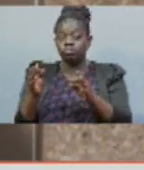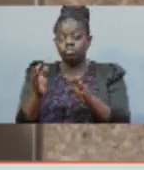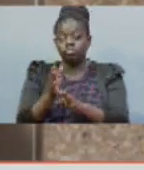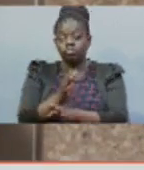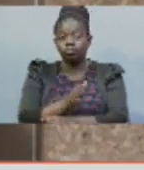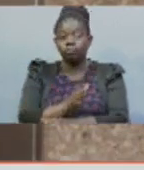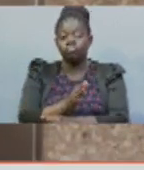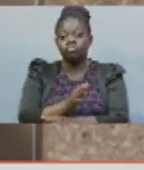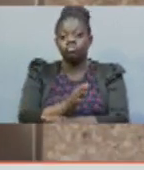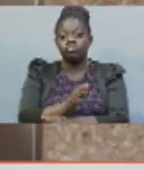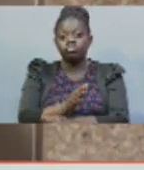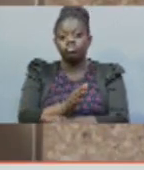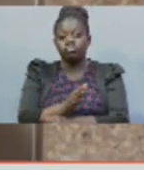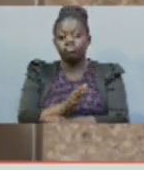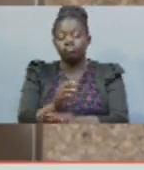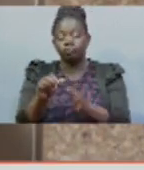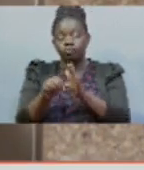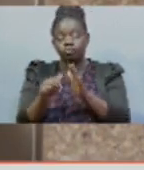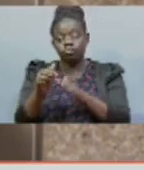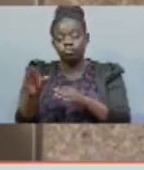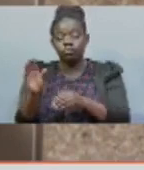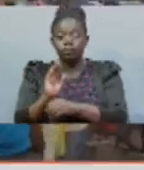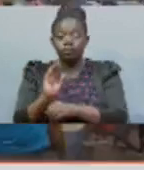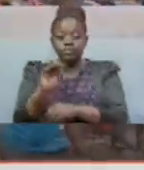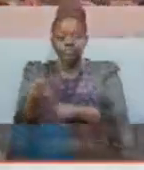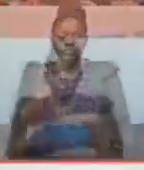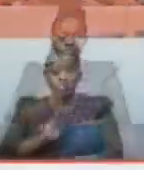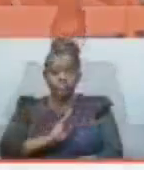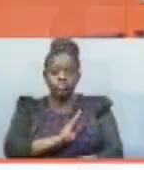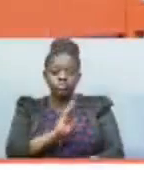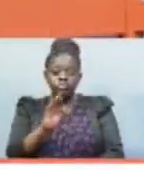nga tutute ensonga zo mu committee yo mu board